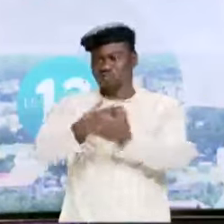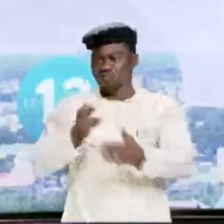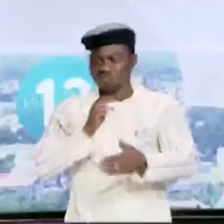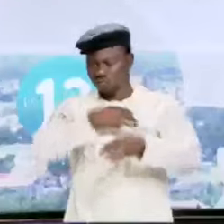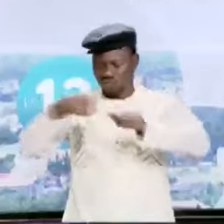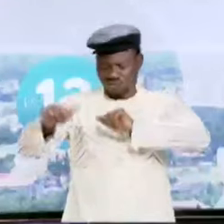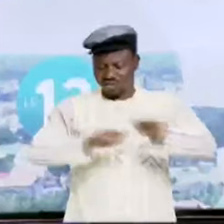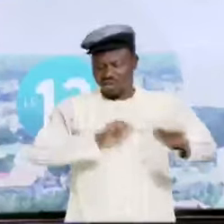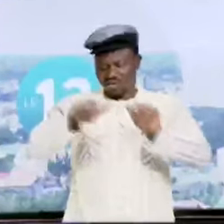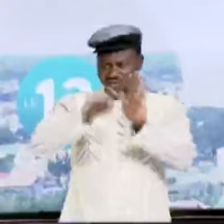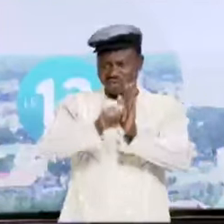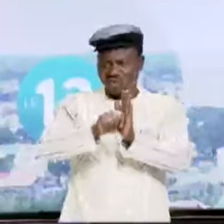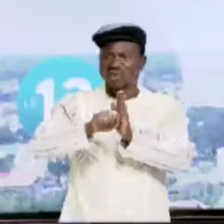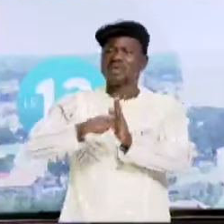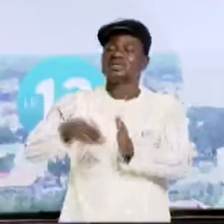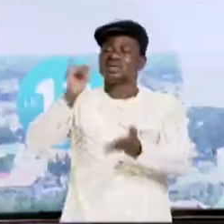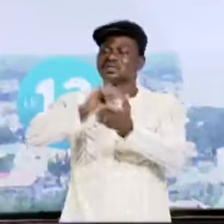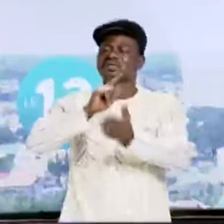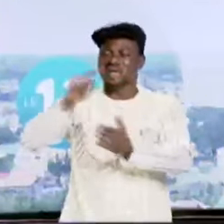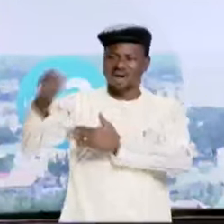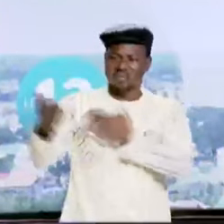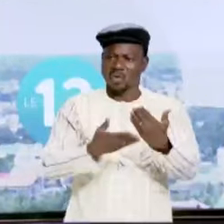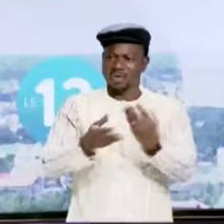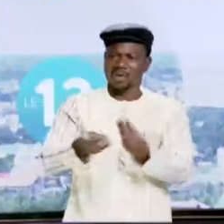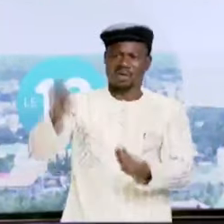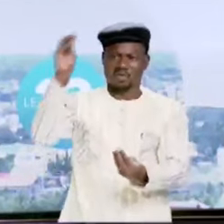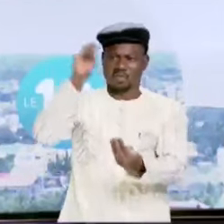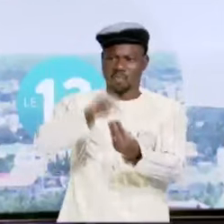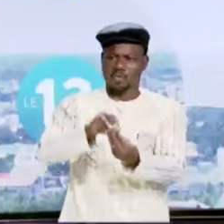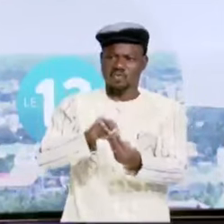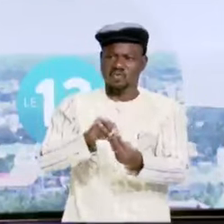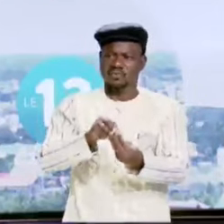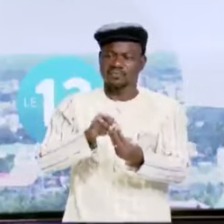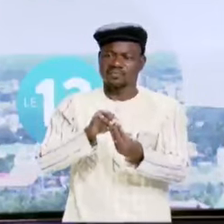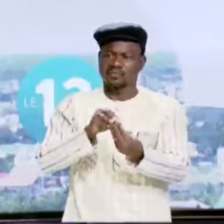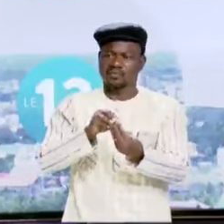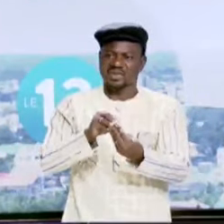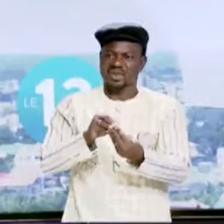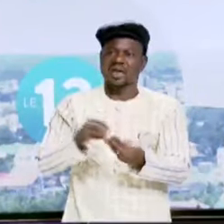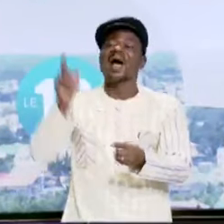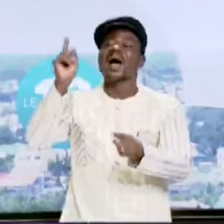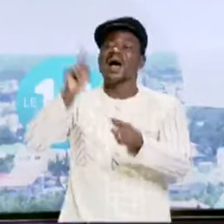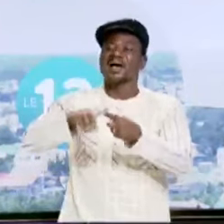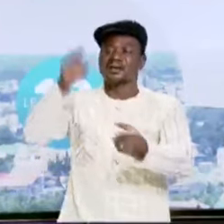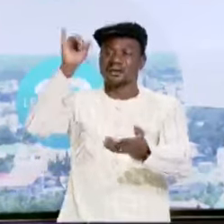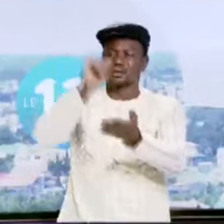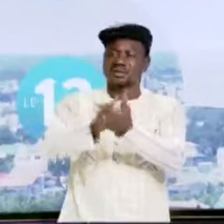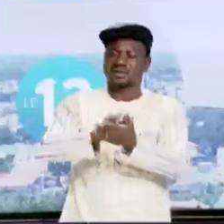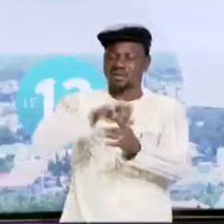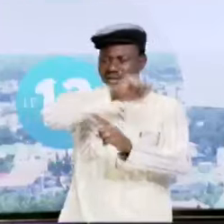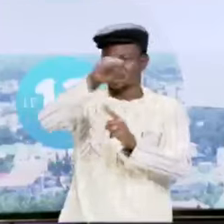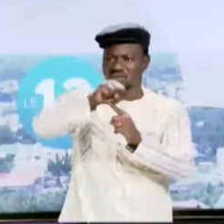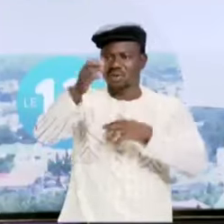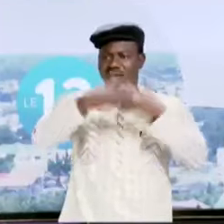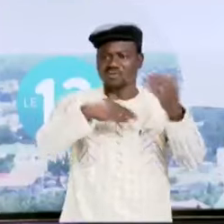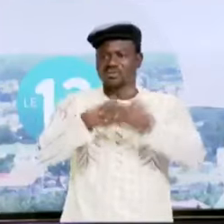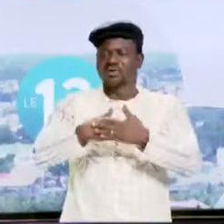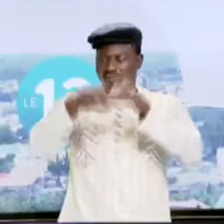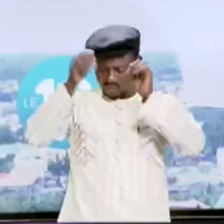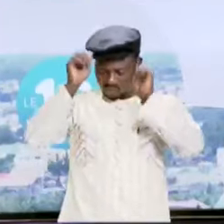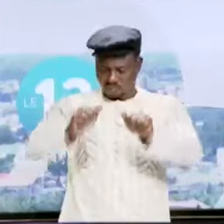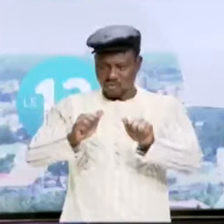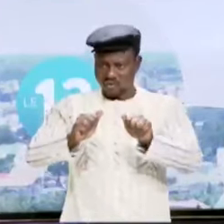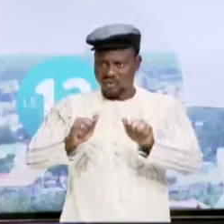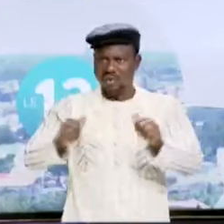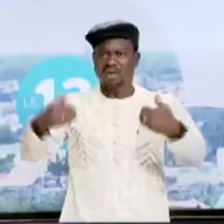un plus. Voilà, à cette situation-là, afin que nous puissions retrouver la paix. Donc, pour répondre